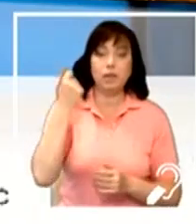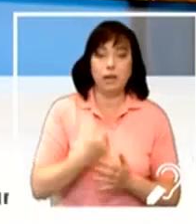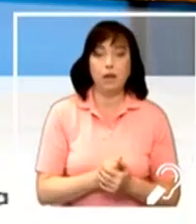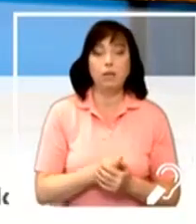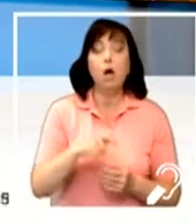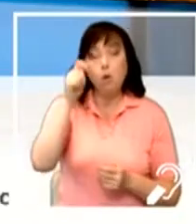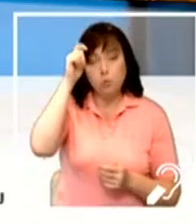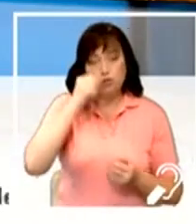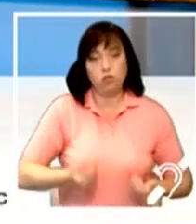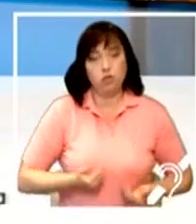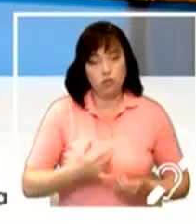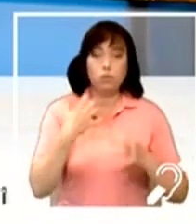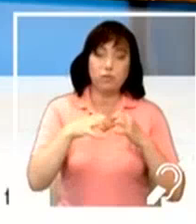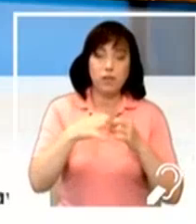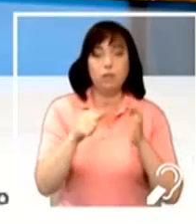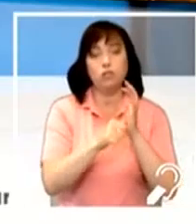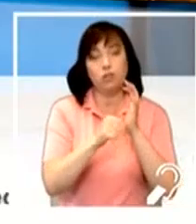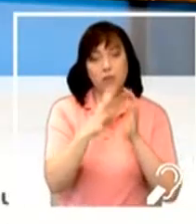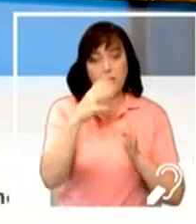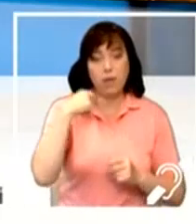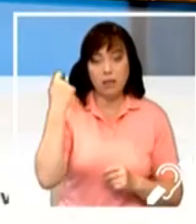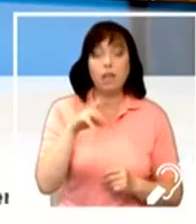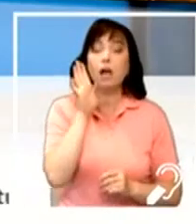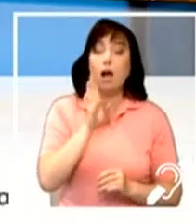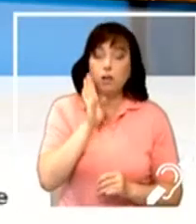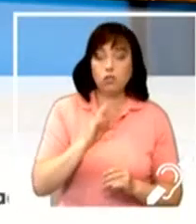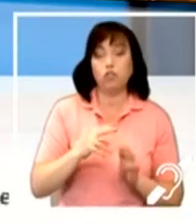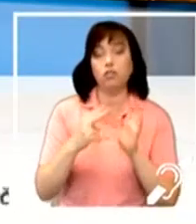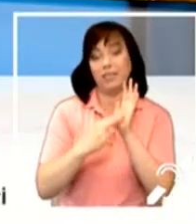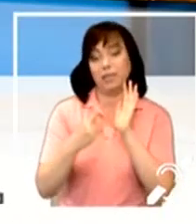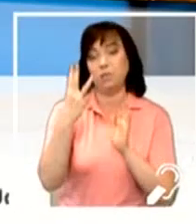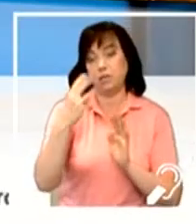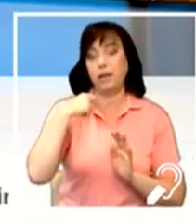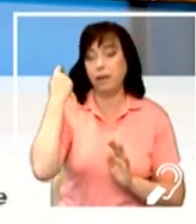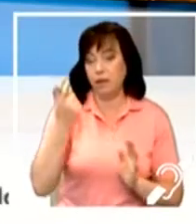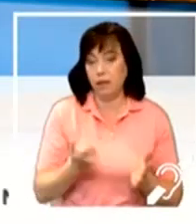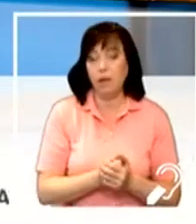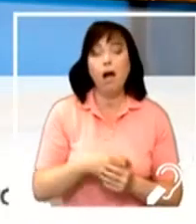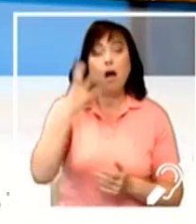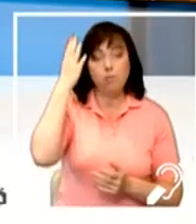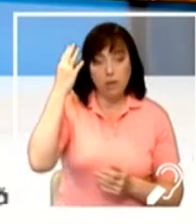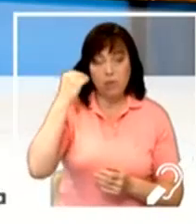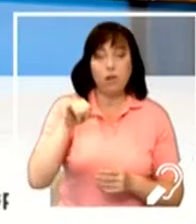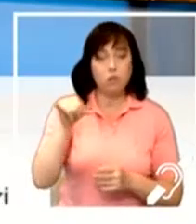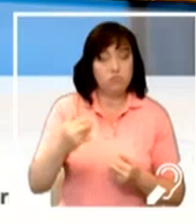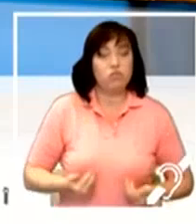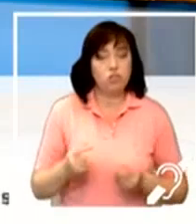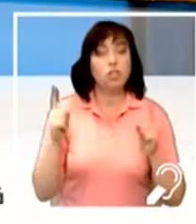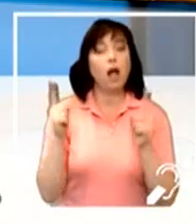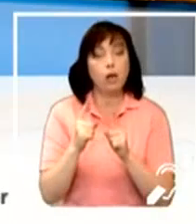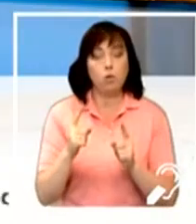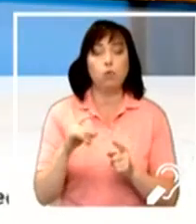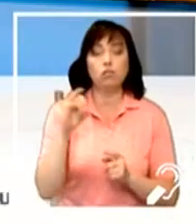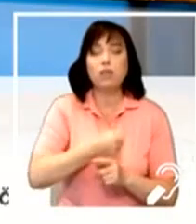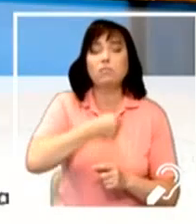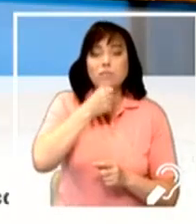ani. Bărbații trăiesc în medie 65 de ani, iar femeile 73 de ani. Basarabenii au o viață mult mai scurtă